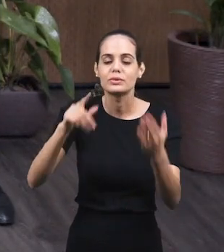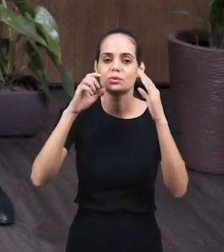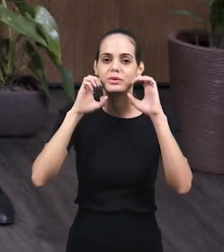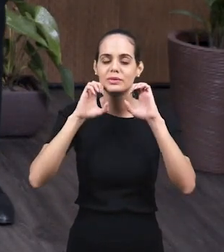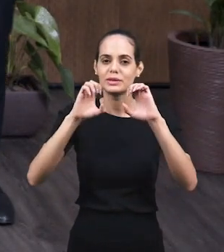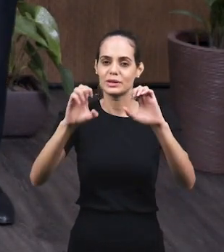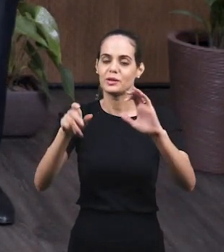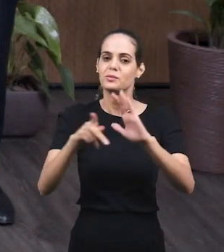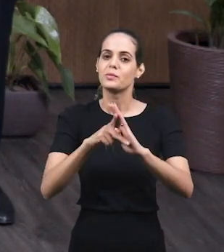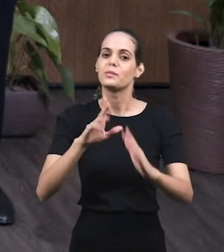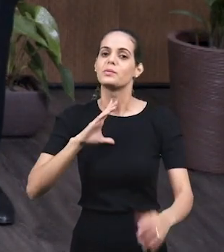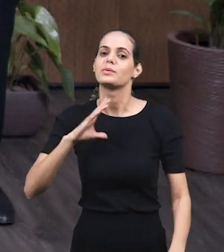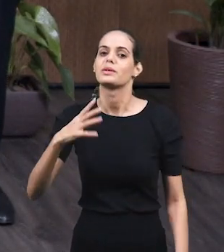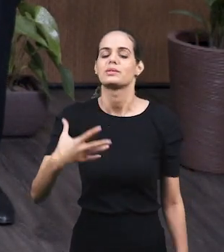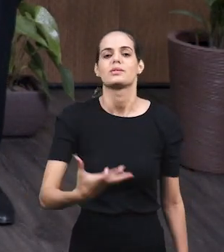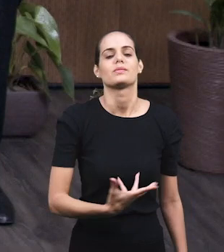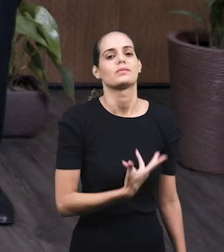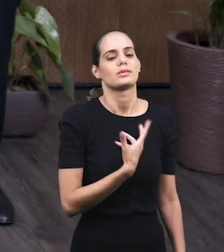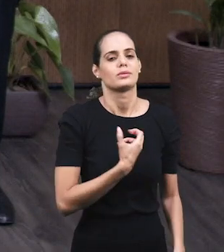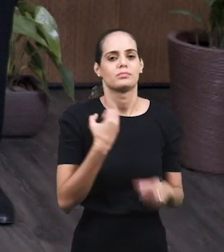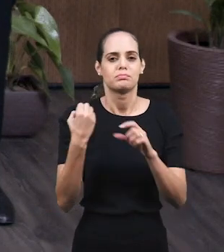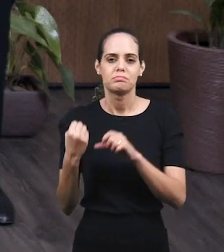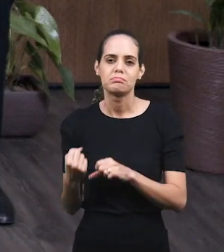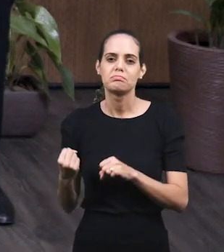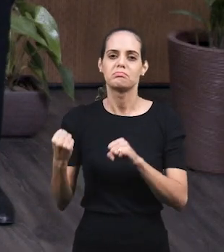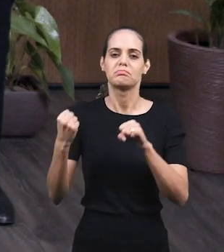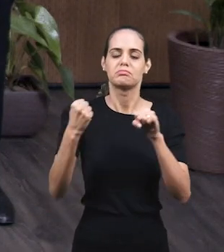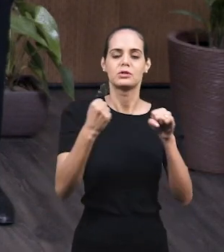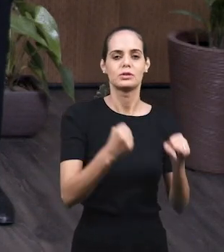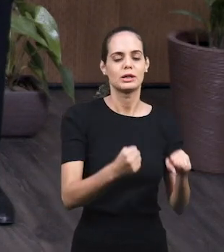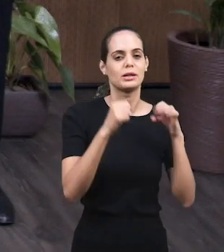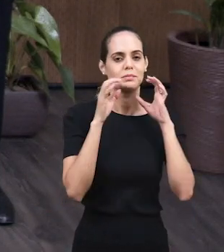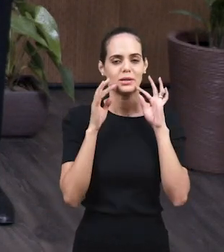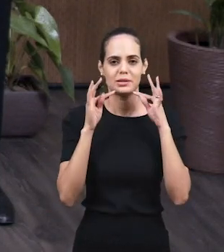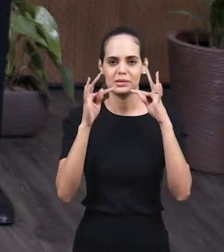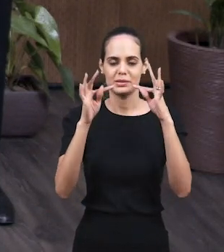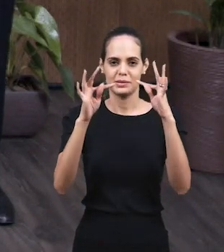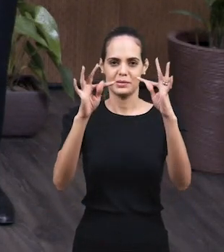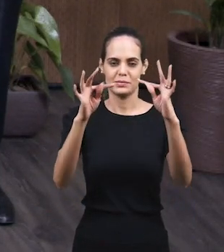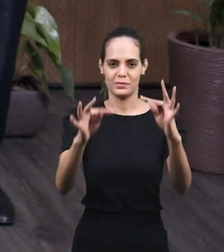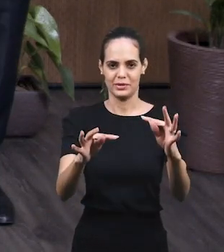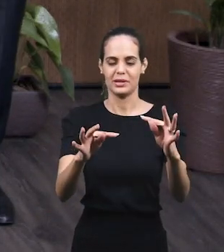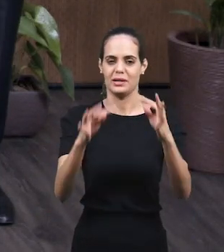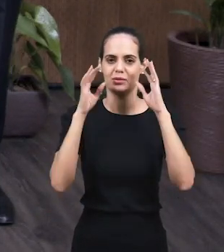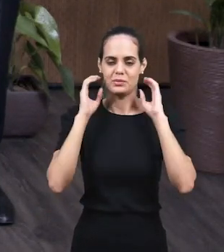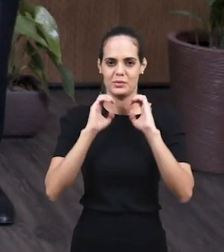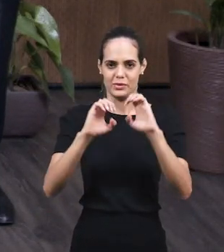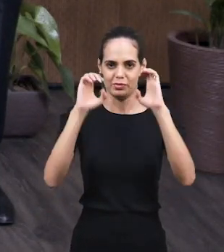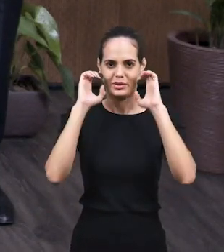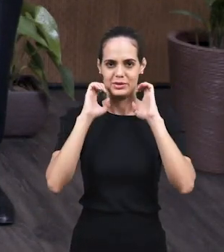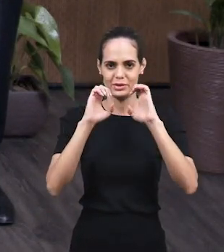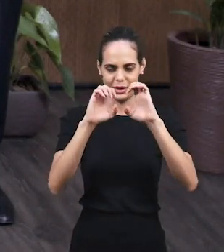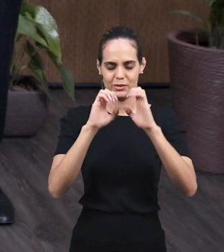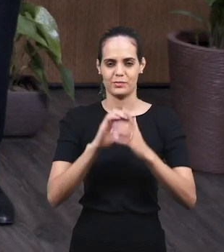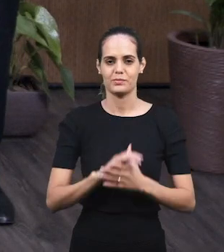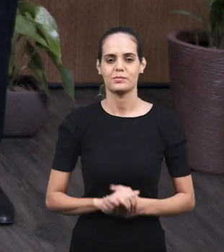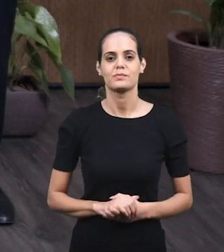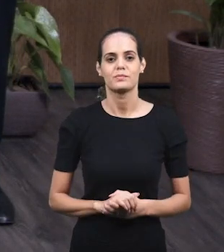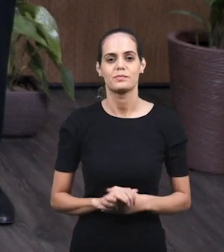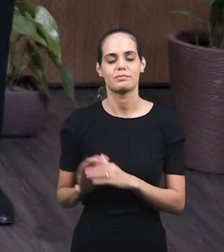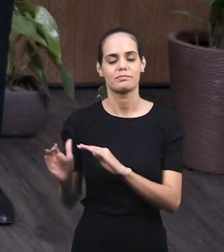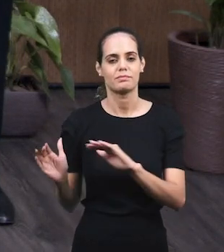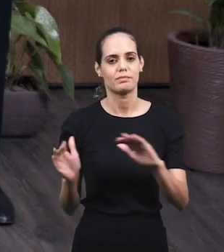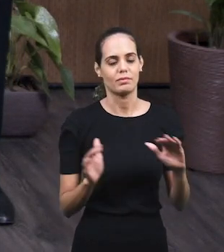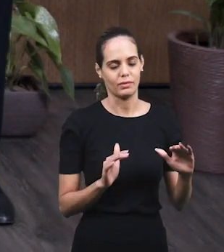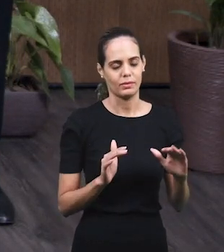serait des témoins dans tout le monde de l'évangile du salut. C'était la